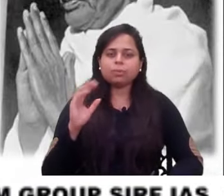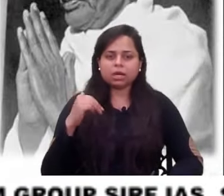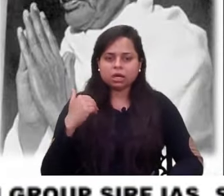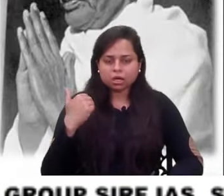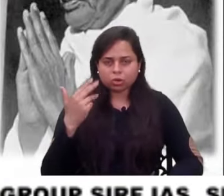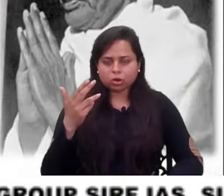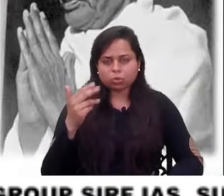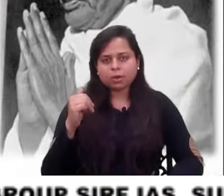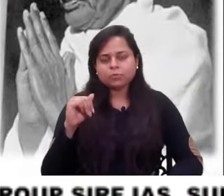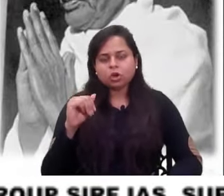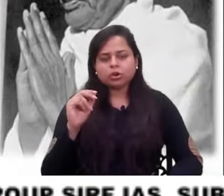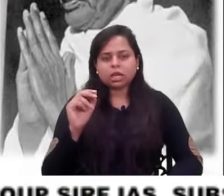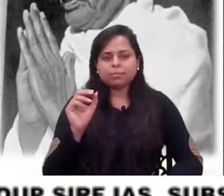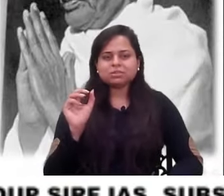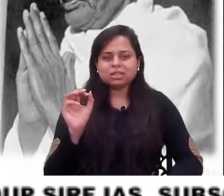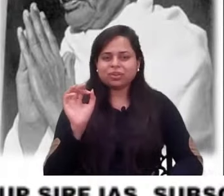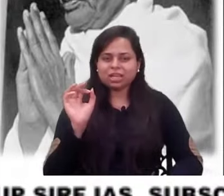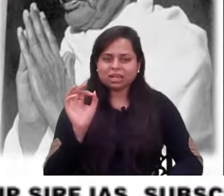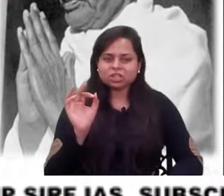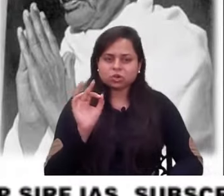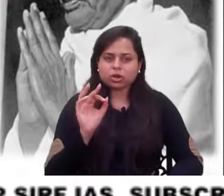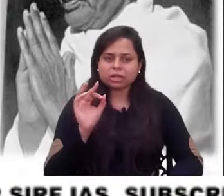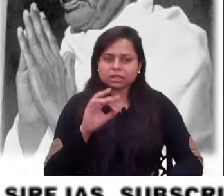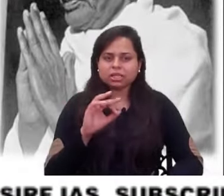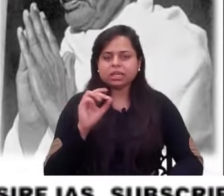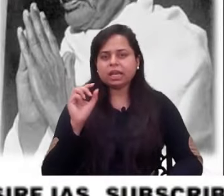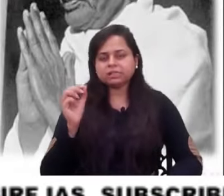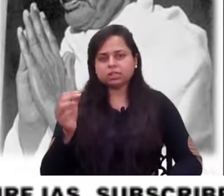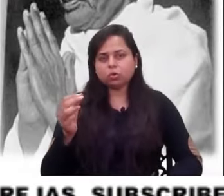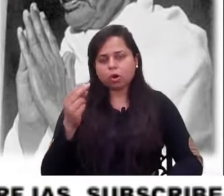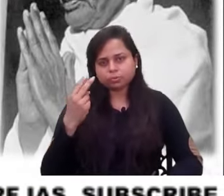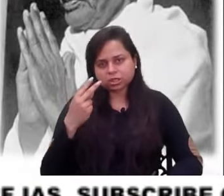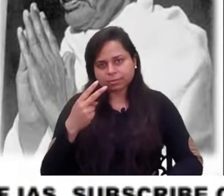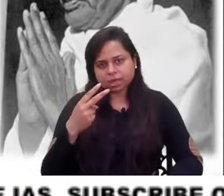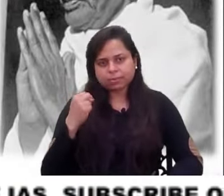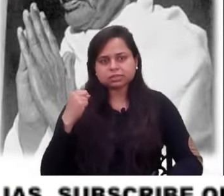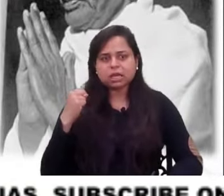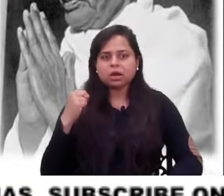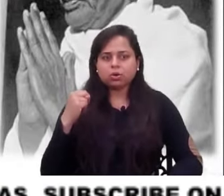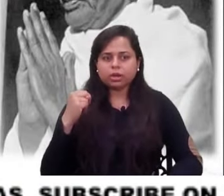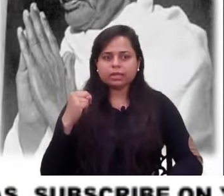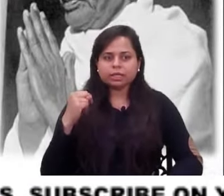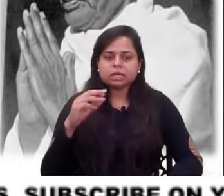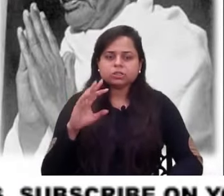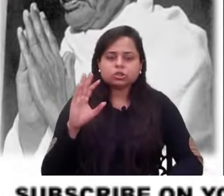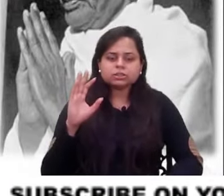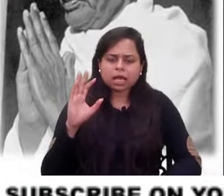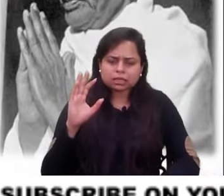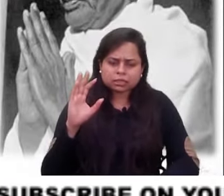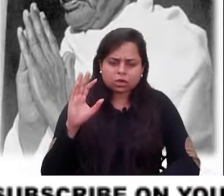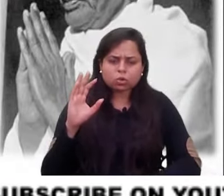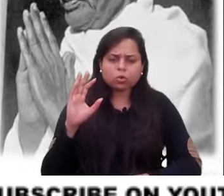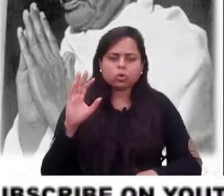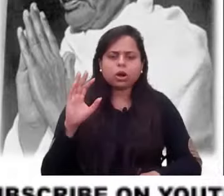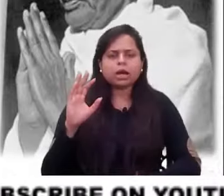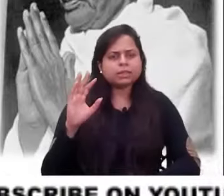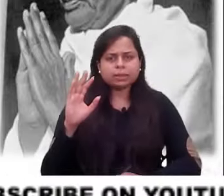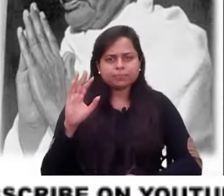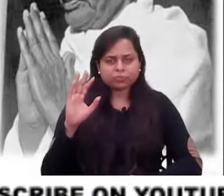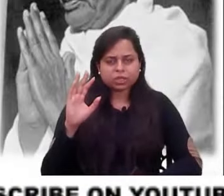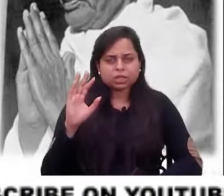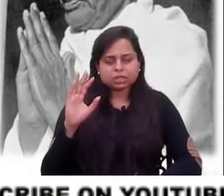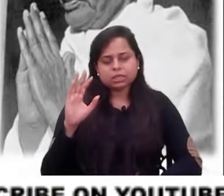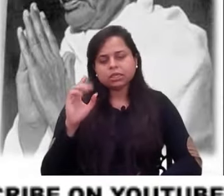बहुत बड़ा हुआ और यहां पर सिर्फ इंग्लिश और हिंदी दोनों ऑप्शन हमारे पास हो रहे थे लोगों